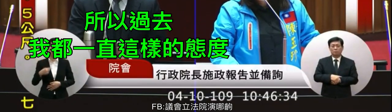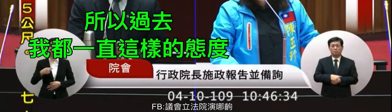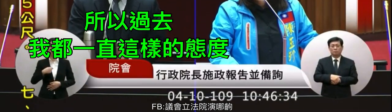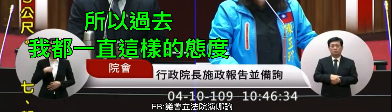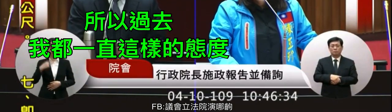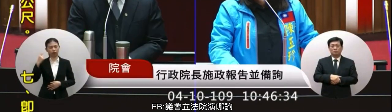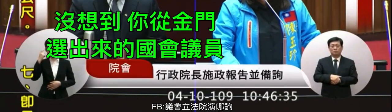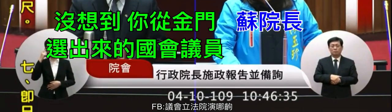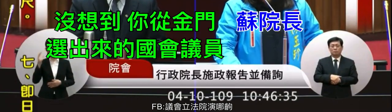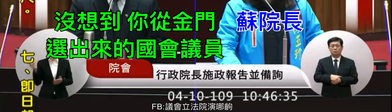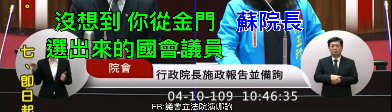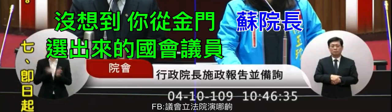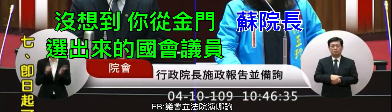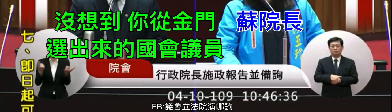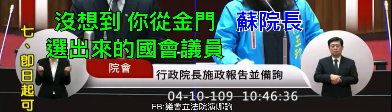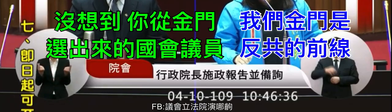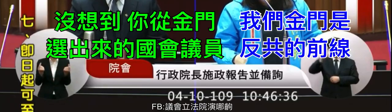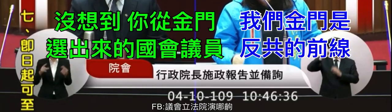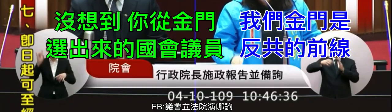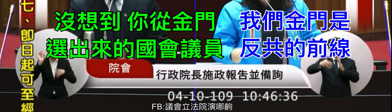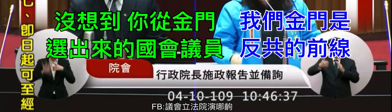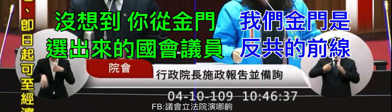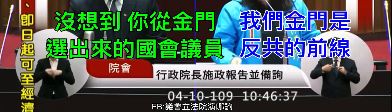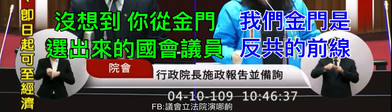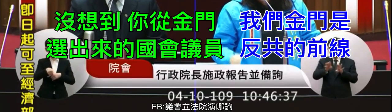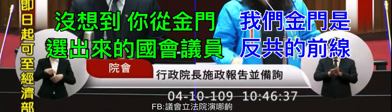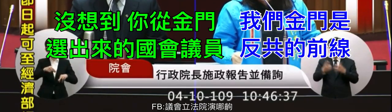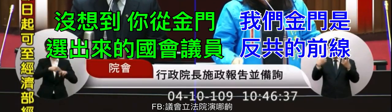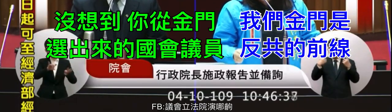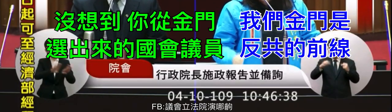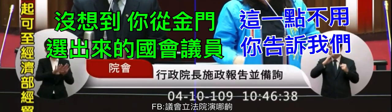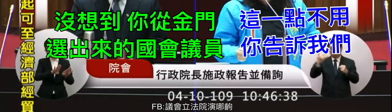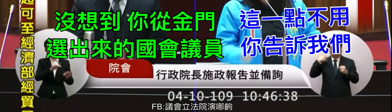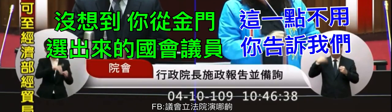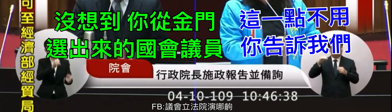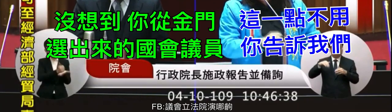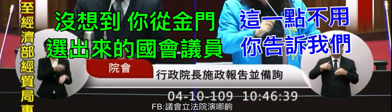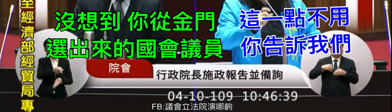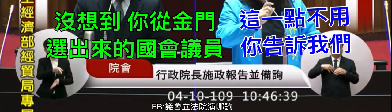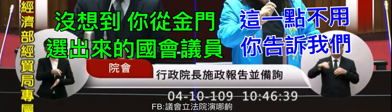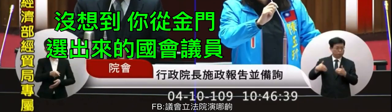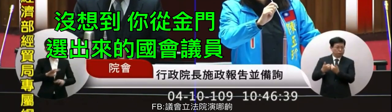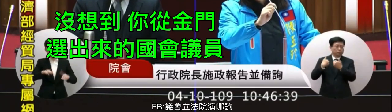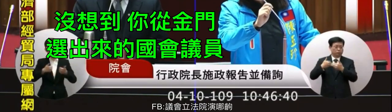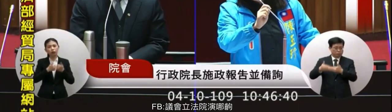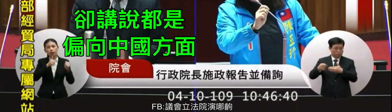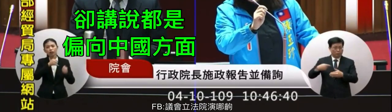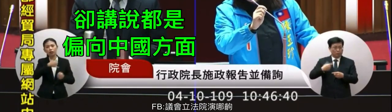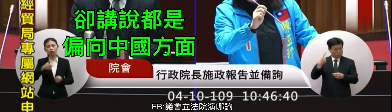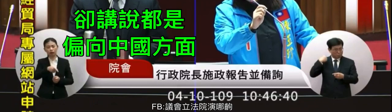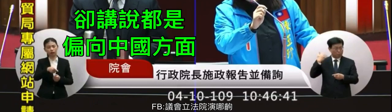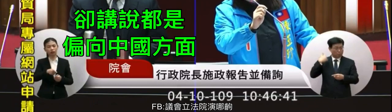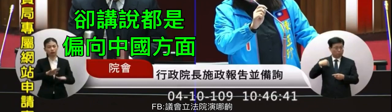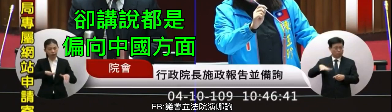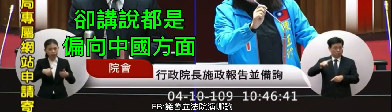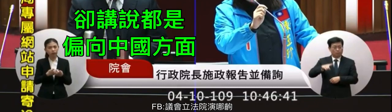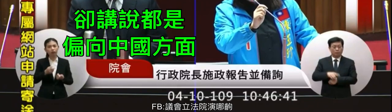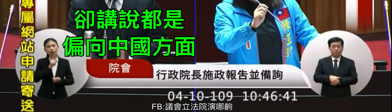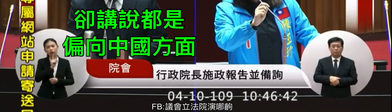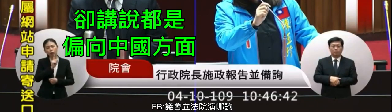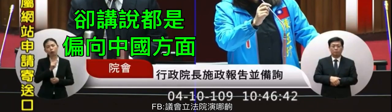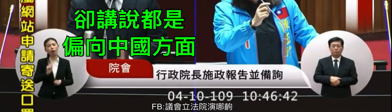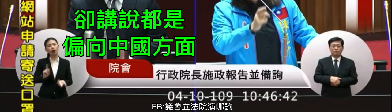这样的态度，没想到 苏院长，我们基本是反共的前线，这一点不用你告诉我。 国会议员却